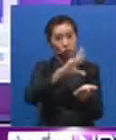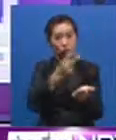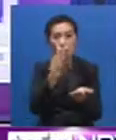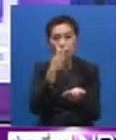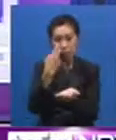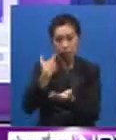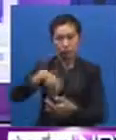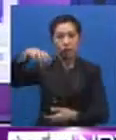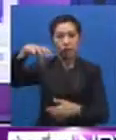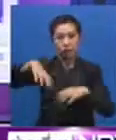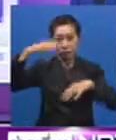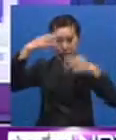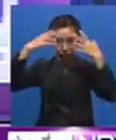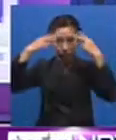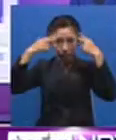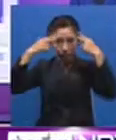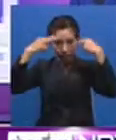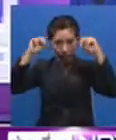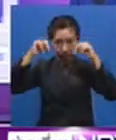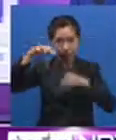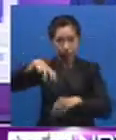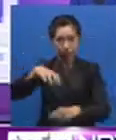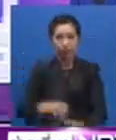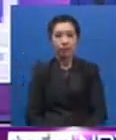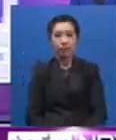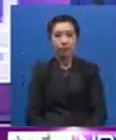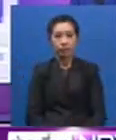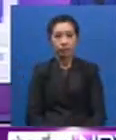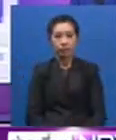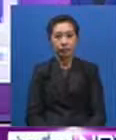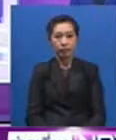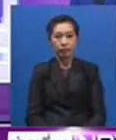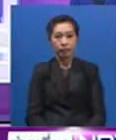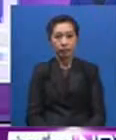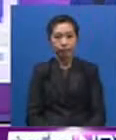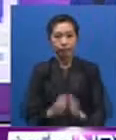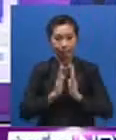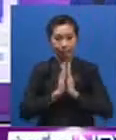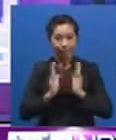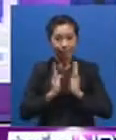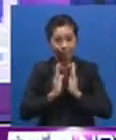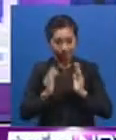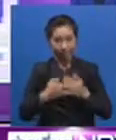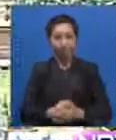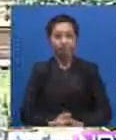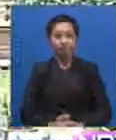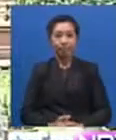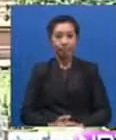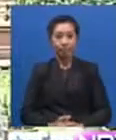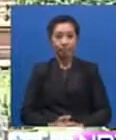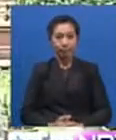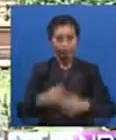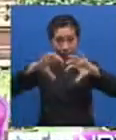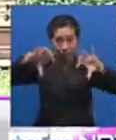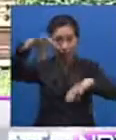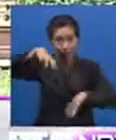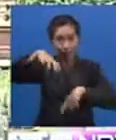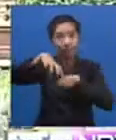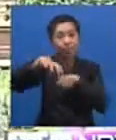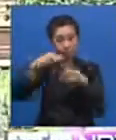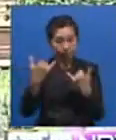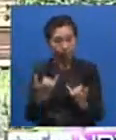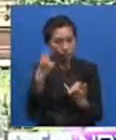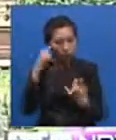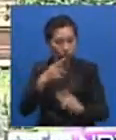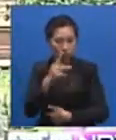ทำเนียบรัฐบาลเชิญคุณปวีณาค่ะ ขอบคุณค่ะคุณกวางแก้วคุณจันทิมาค่ะนอกจากนี้ในที่ประชุมระหว่าง